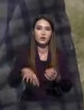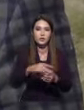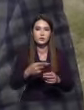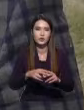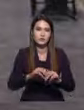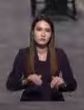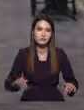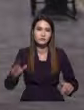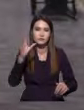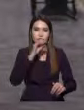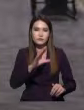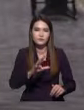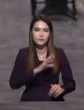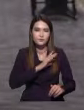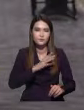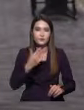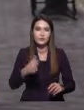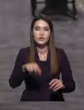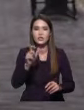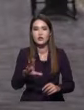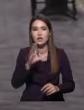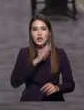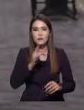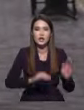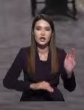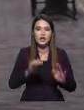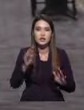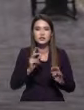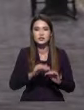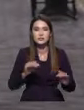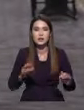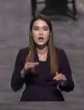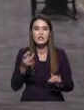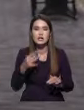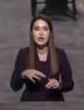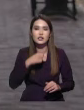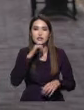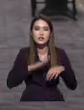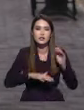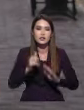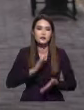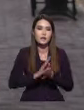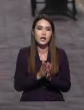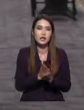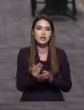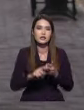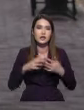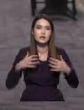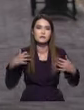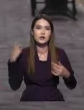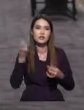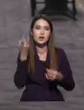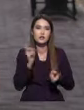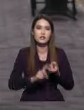ойлаймын мен. Ата кәсіпті серік еткен шаруа кішкентайдан малға қырағы болып өскен. Негізгі мамандығы да тікелей мал шаруашылығымен